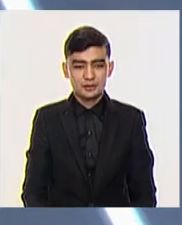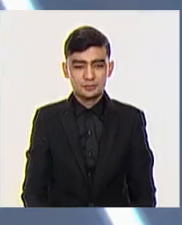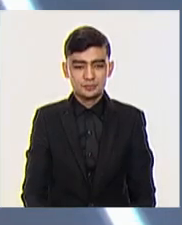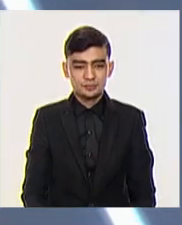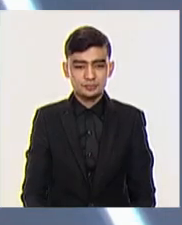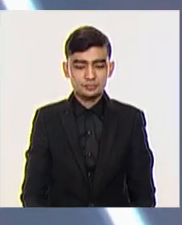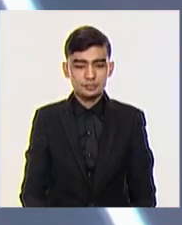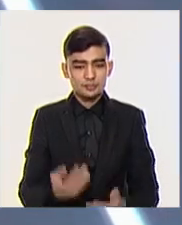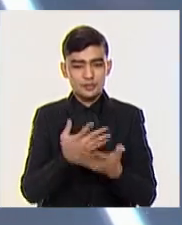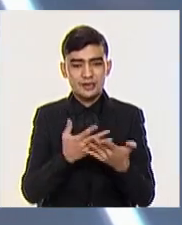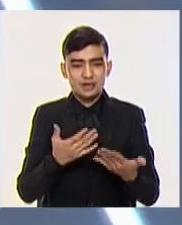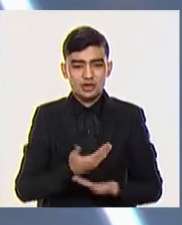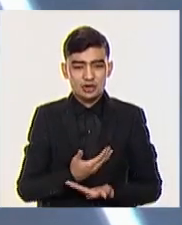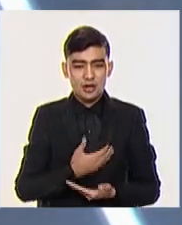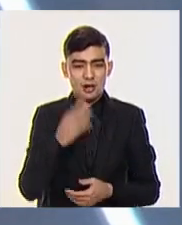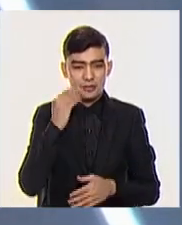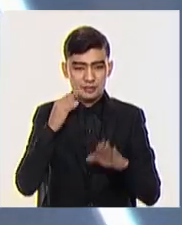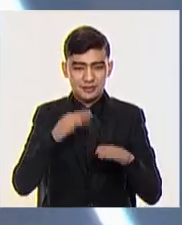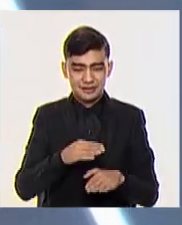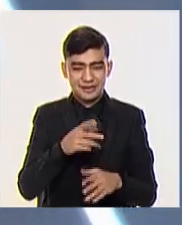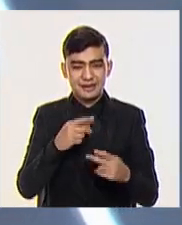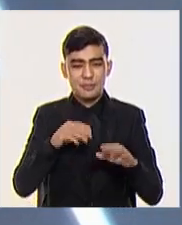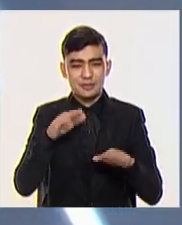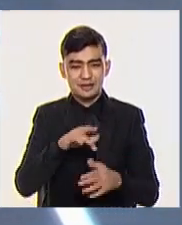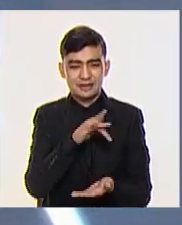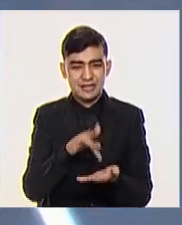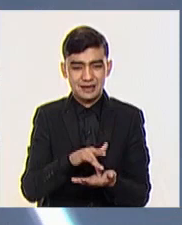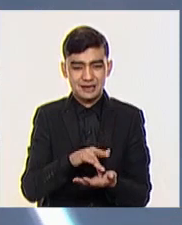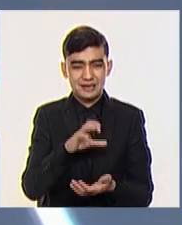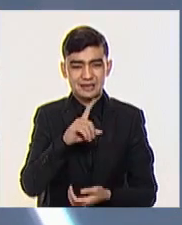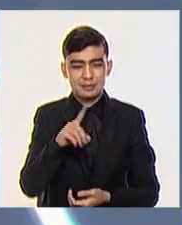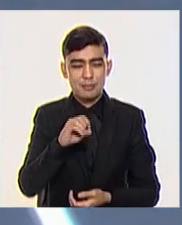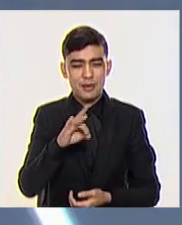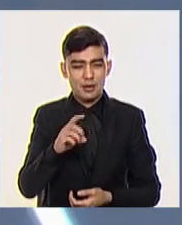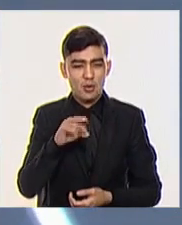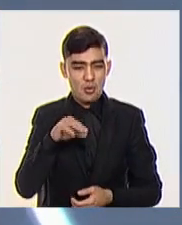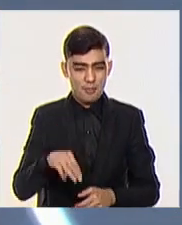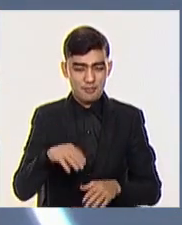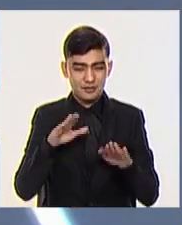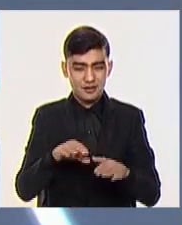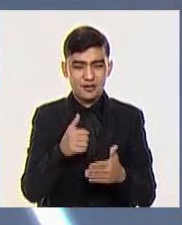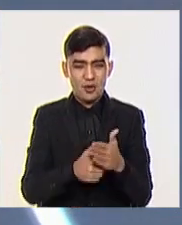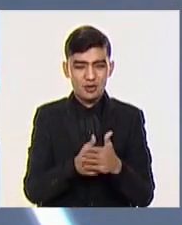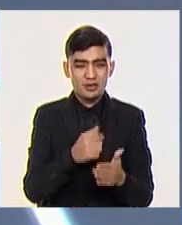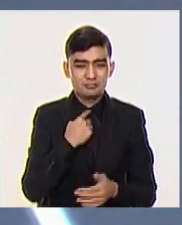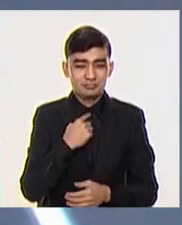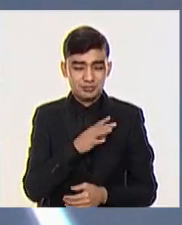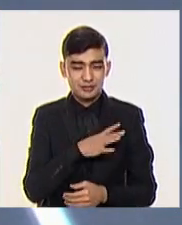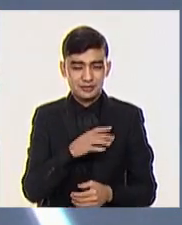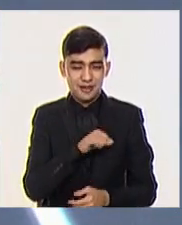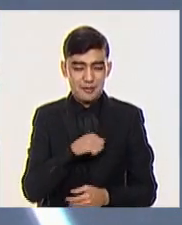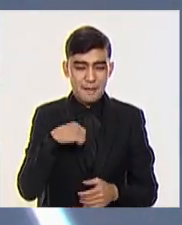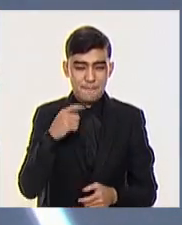некоторые жители алматы где по данным центризбиркома в день голосования была самая низкая явка всего 30